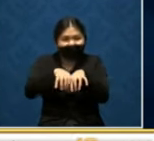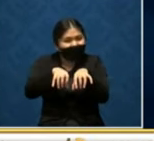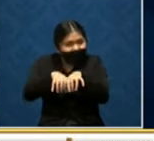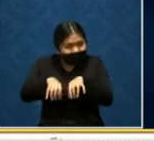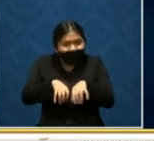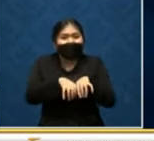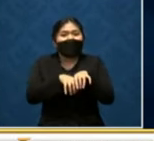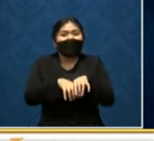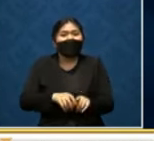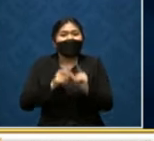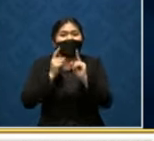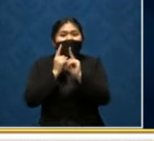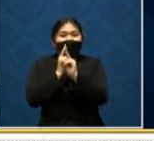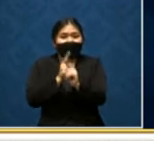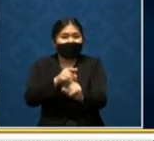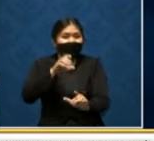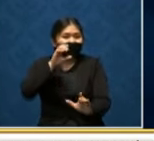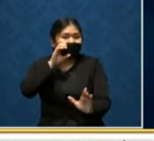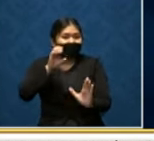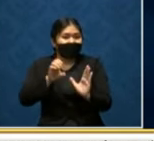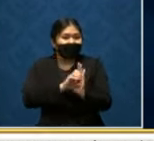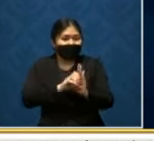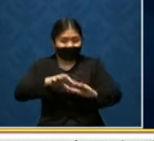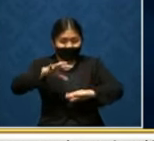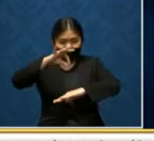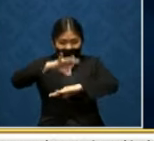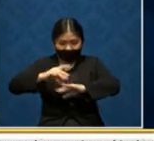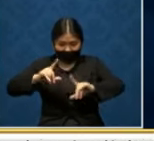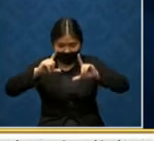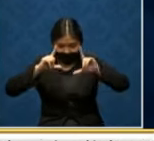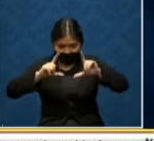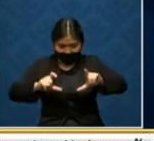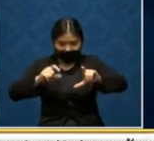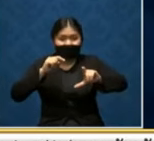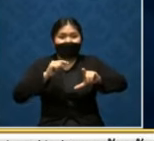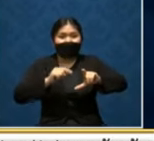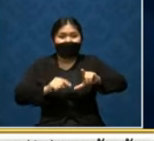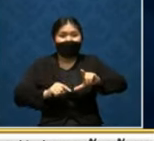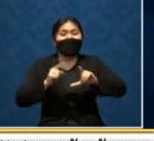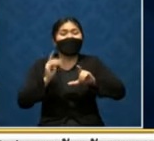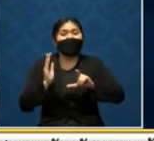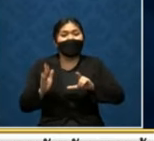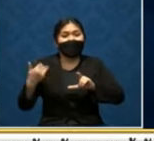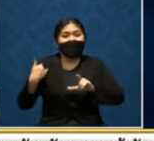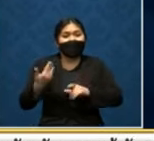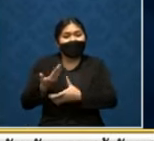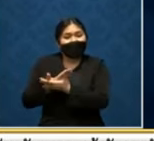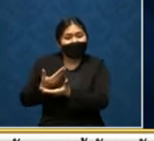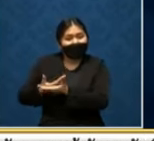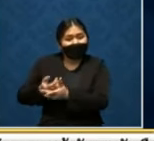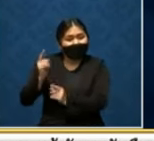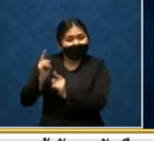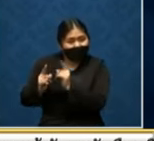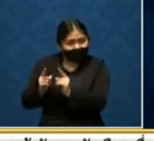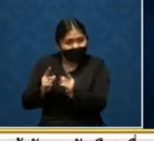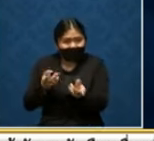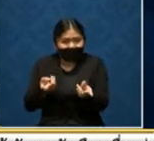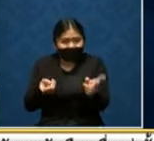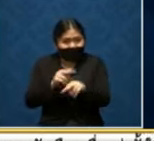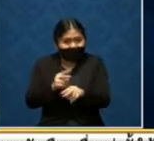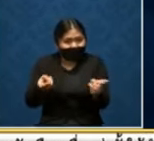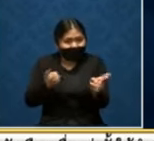ได้ถ่ายรูปจากgpsมานะครับและก็ผู้ถือหุ้นก็จะเป็นคนที่สลับสับเปลี่ยนกันไปกรรมการ